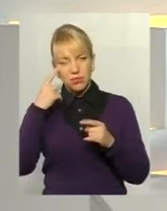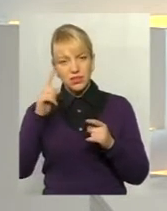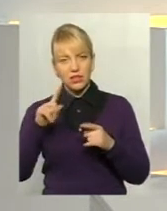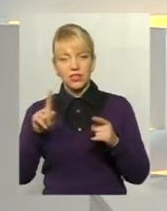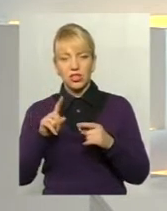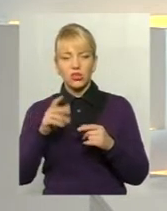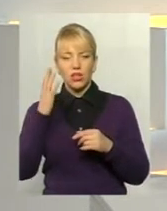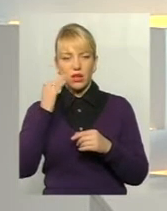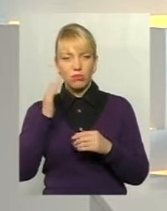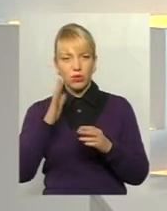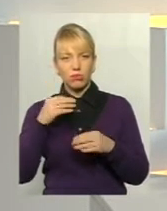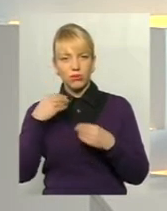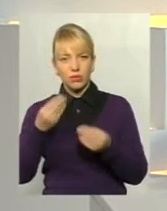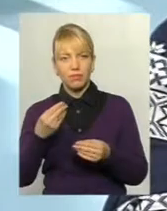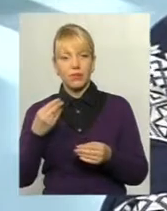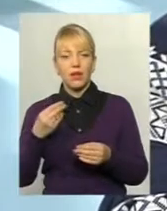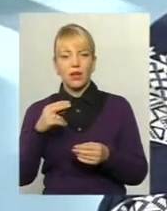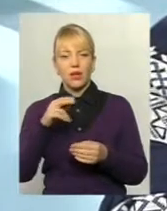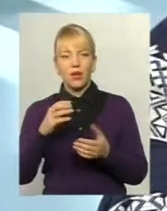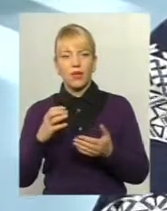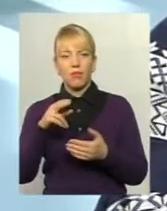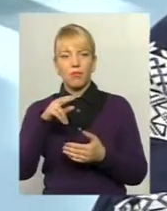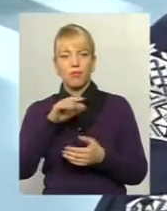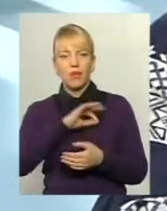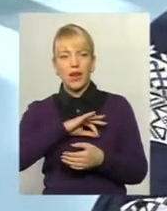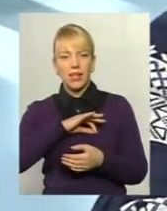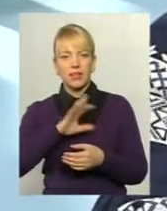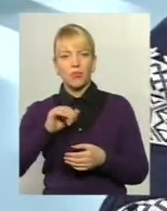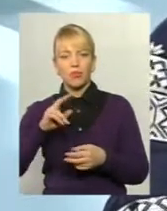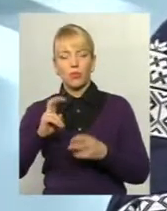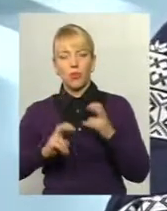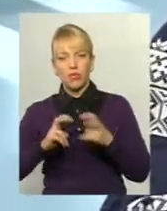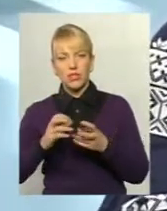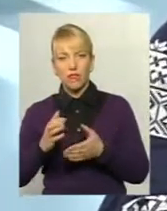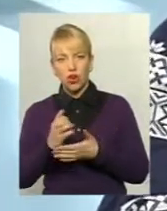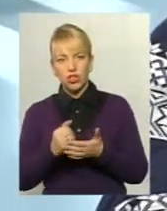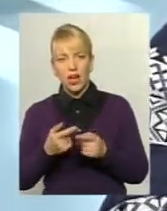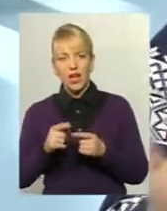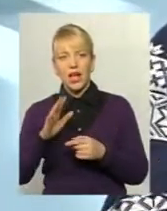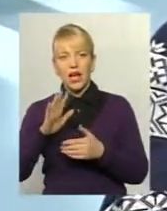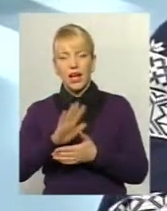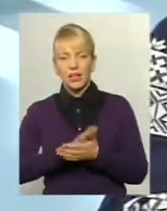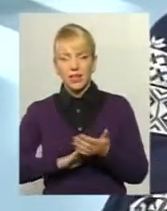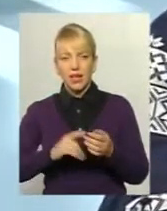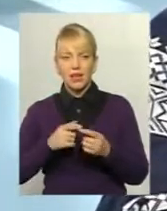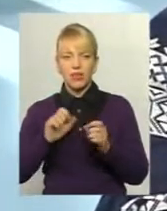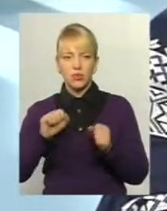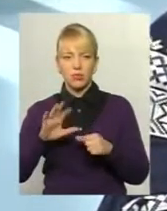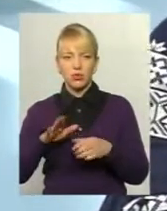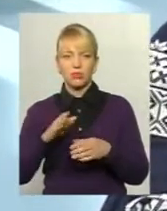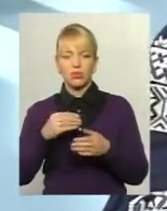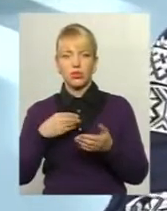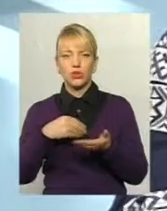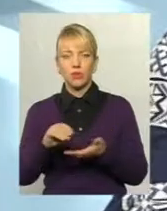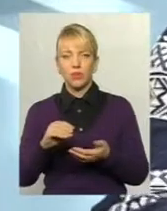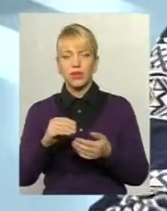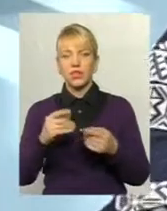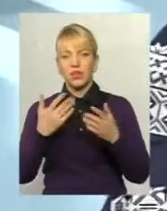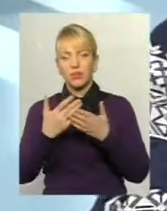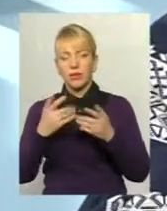давати перші плоди. Далі це буде промисловий врожай. І за цей промисловий врожай, зокрема, можна купити мультимедійну дошку в школу,